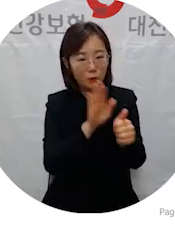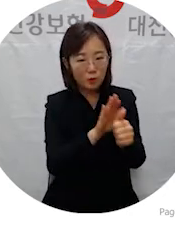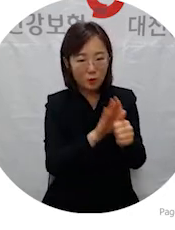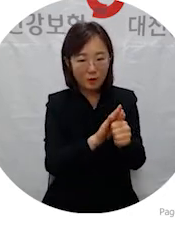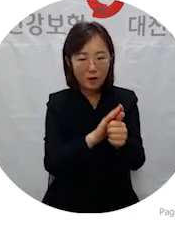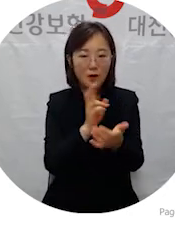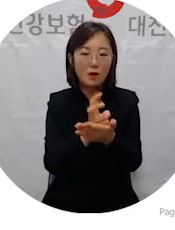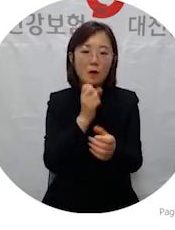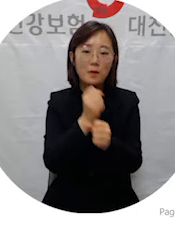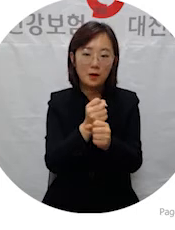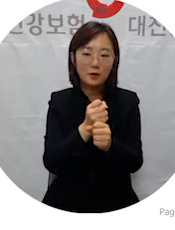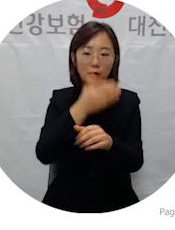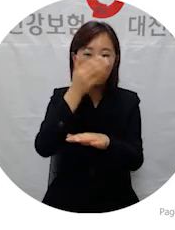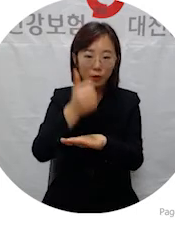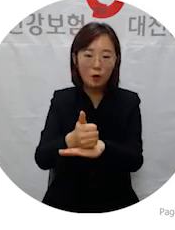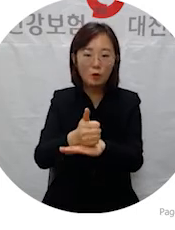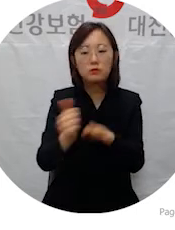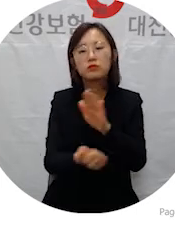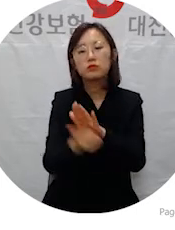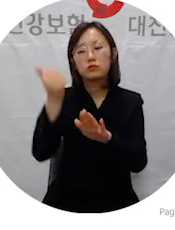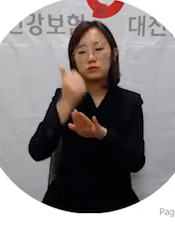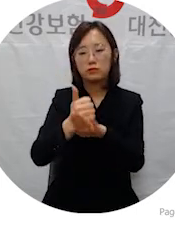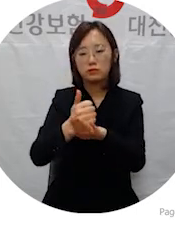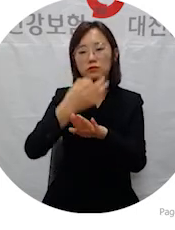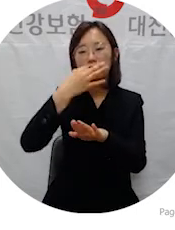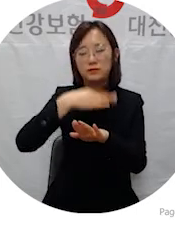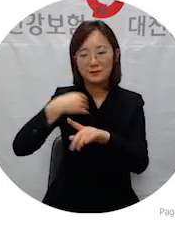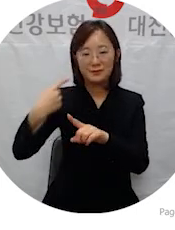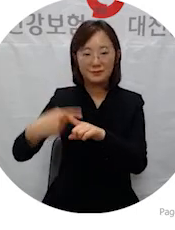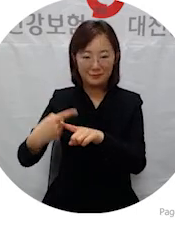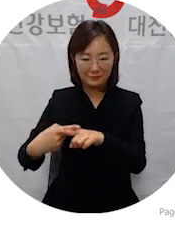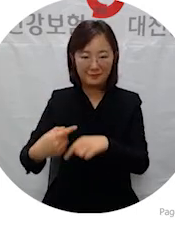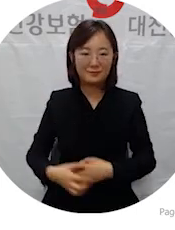것을 건강보험의 주요 성과로 말할 수 있습니다.